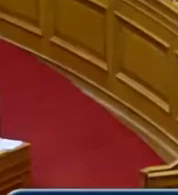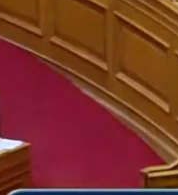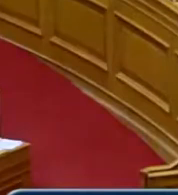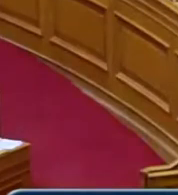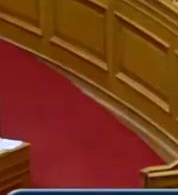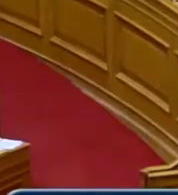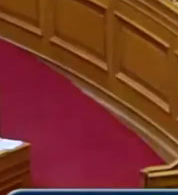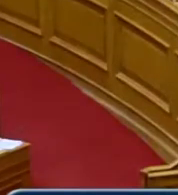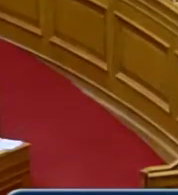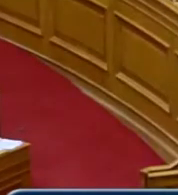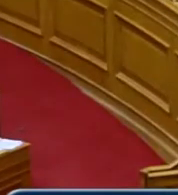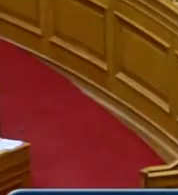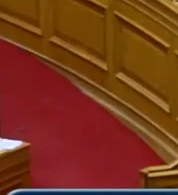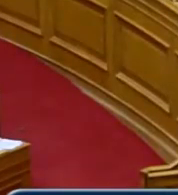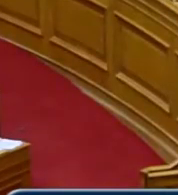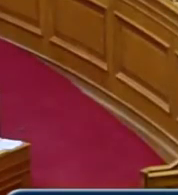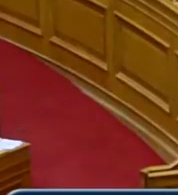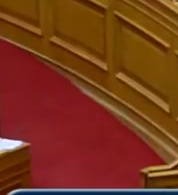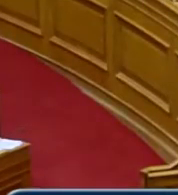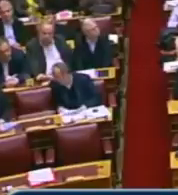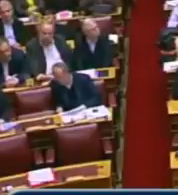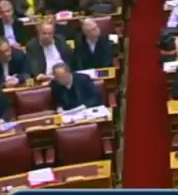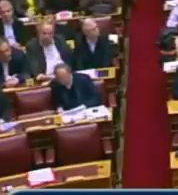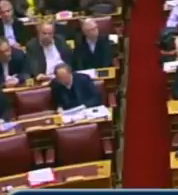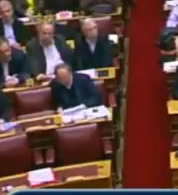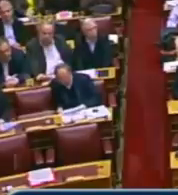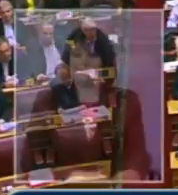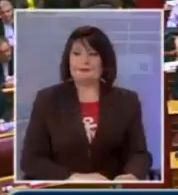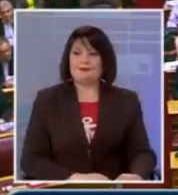Ευχαριστούμε τον Υπουργό.